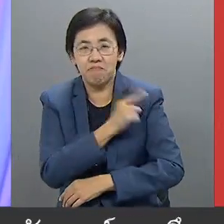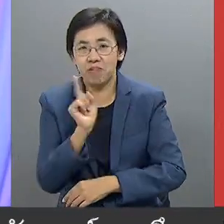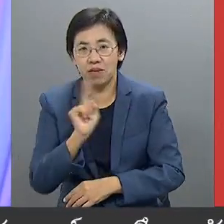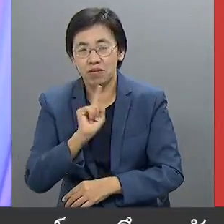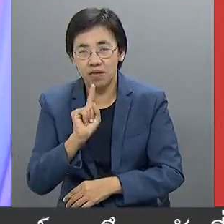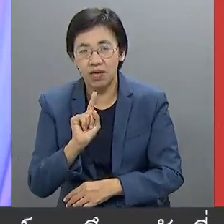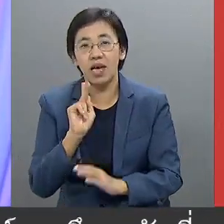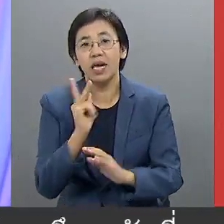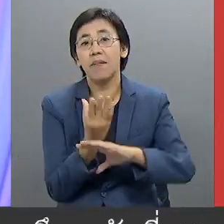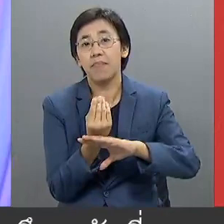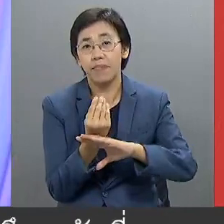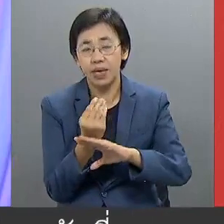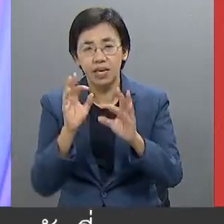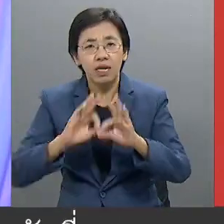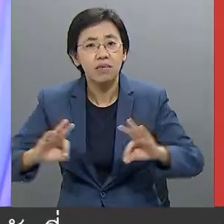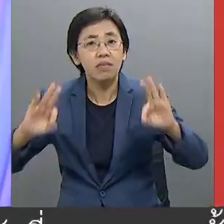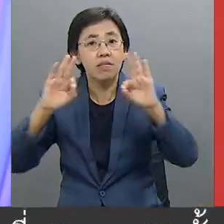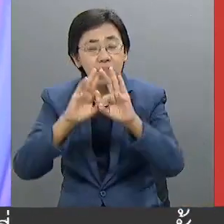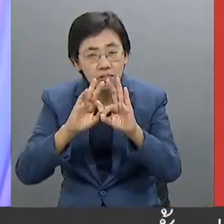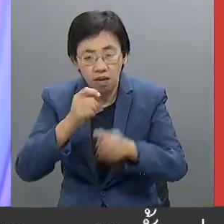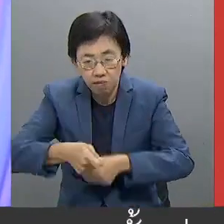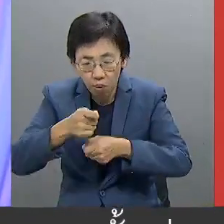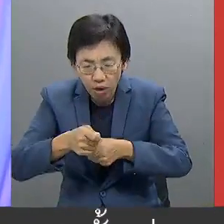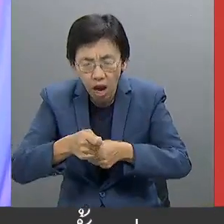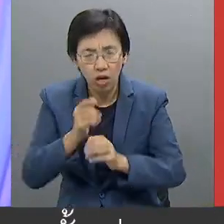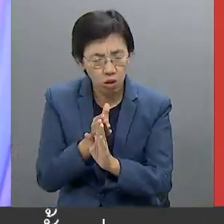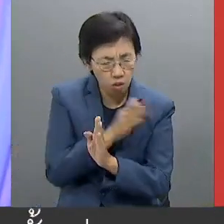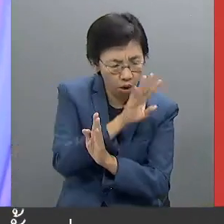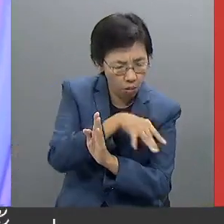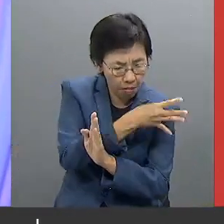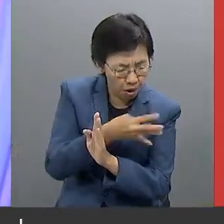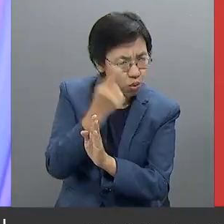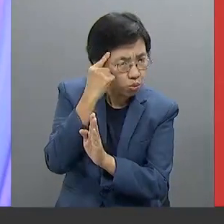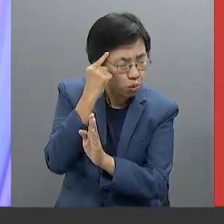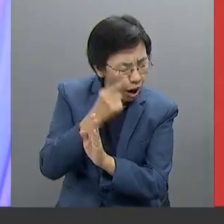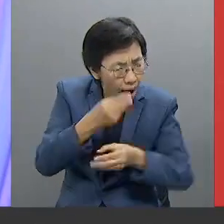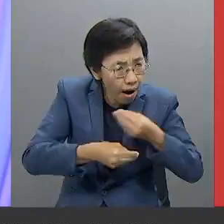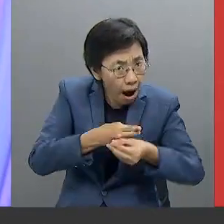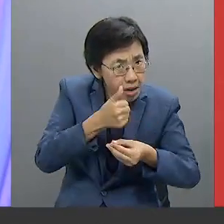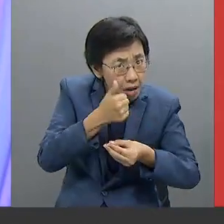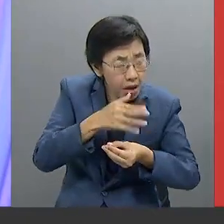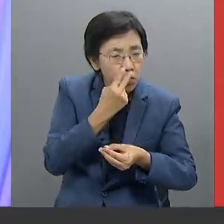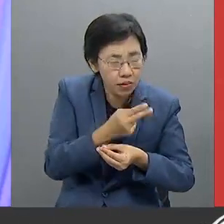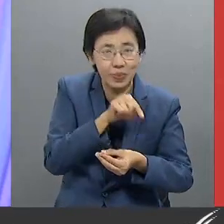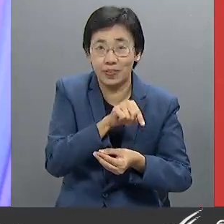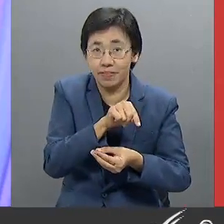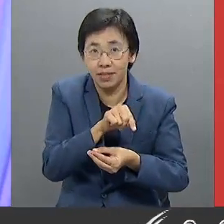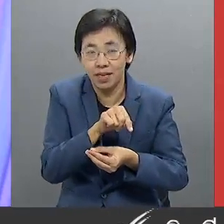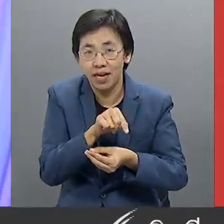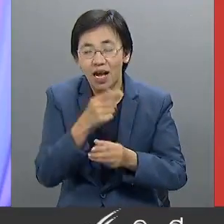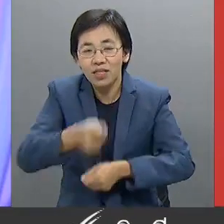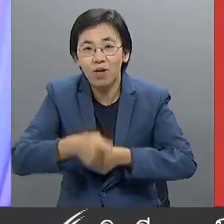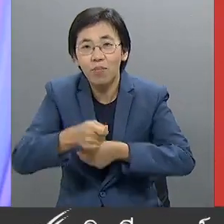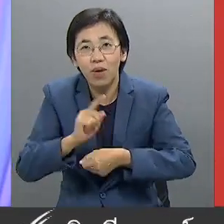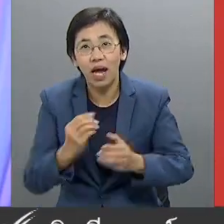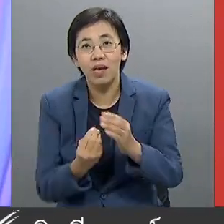ำคัญคือก่อนที่จะปลูกพืชอะไรเนี่ยต้องวางแผนแล้วก็ดูเรื่องของตลาดนะครับเขาน่าสนใจมากเพราะว่าเขาเลือกปลูกต้นปทุมม